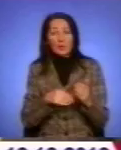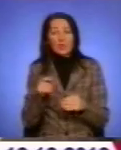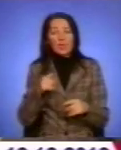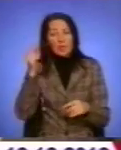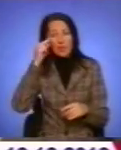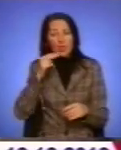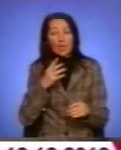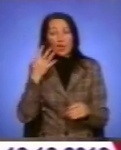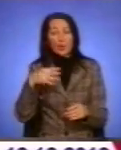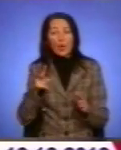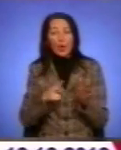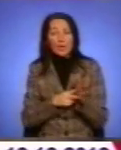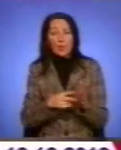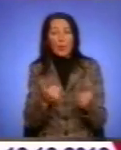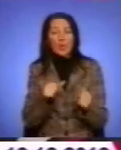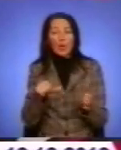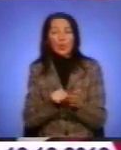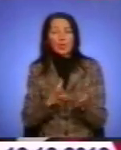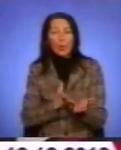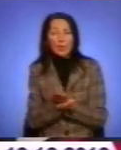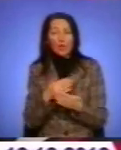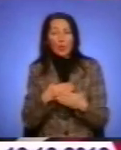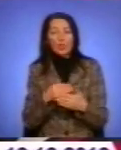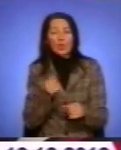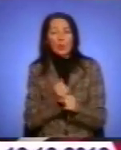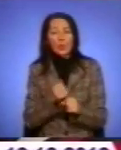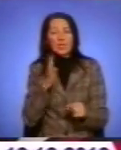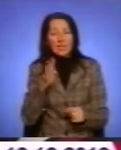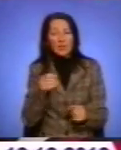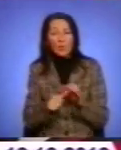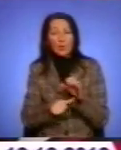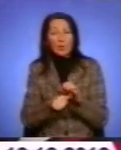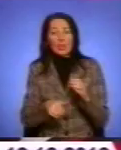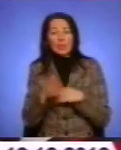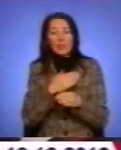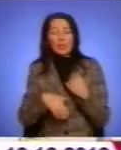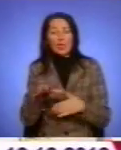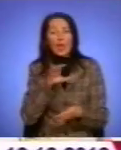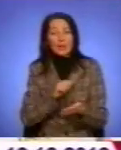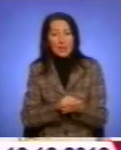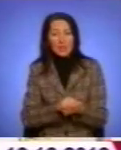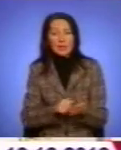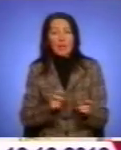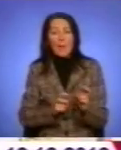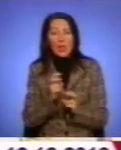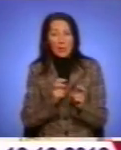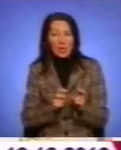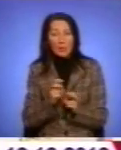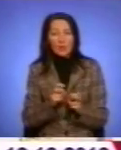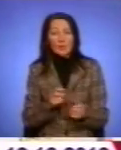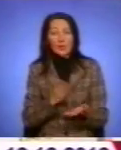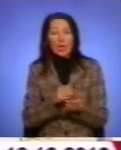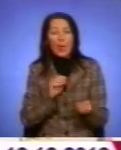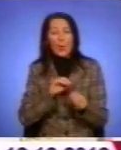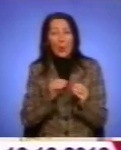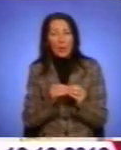участь в оплачуваних громадських роботах. Четверо безробітних з інвалідністю зайнялися підприємництвом. Однак є й проблеми. Роботодавці